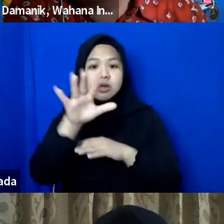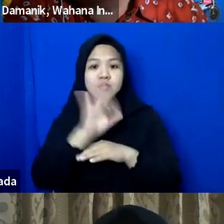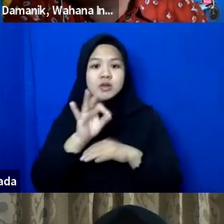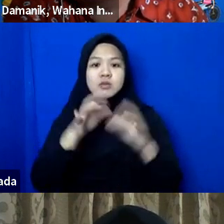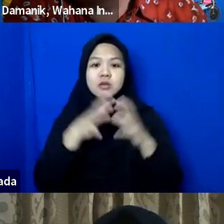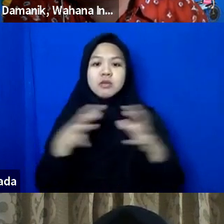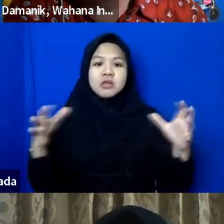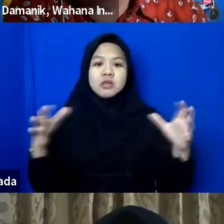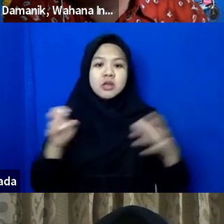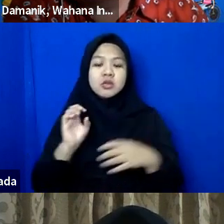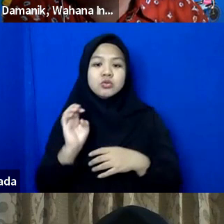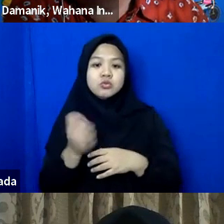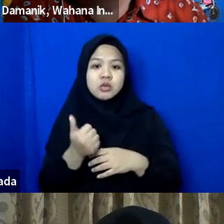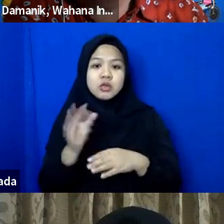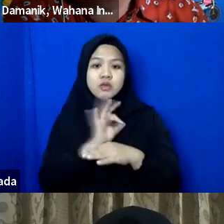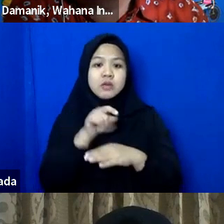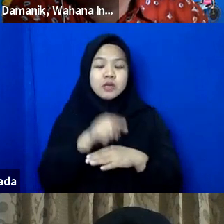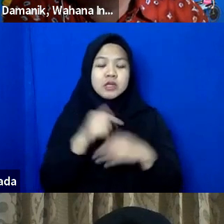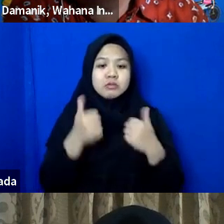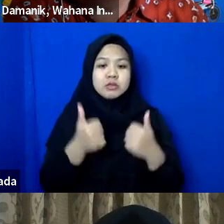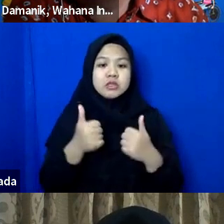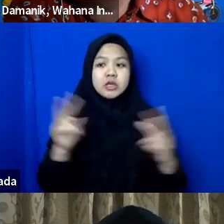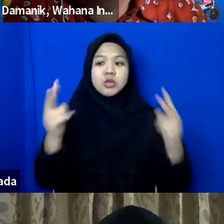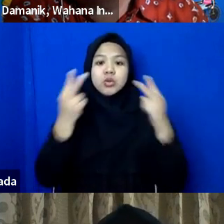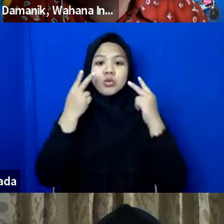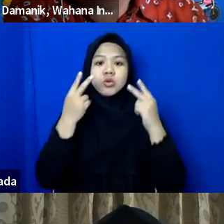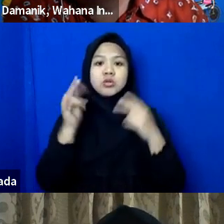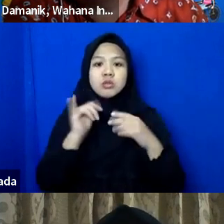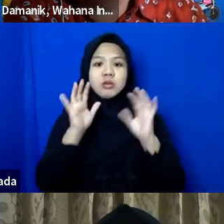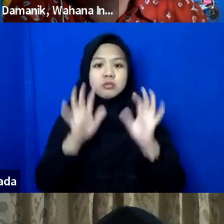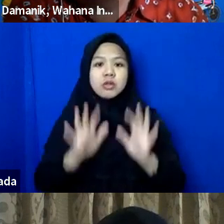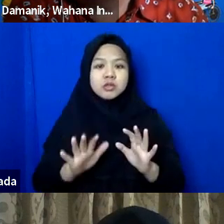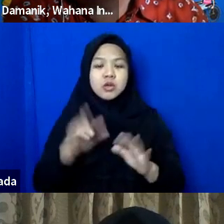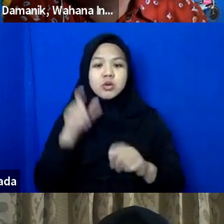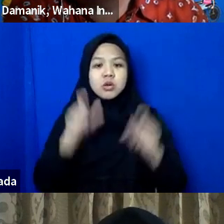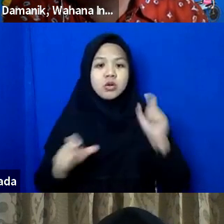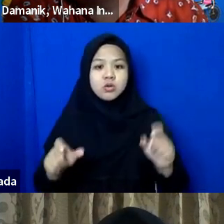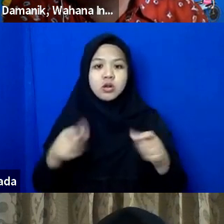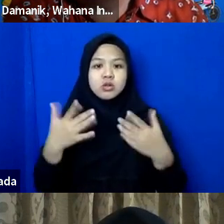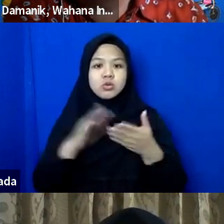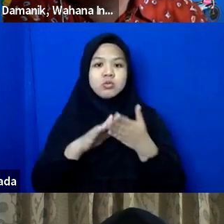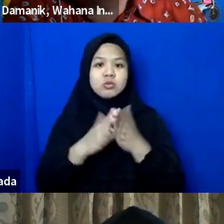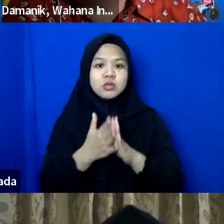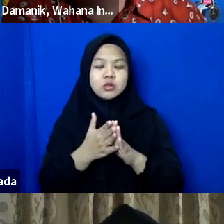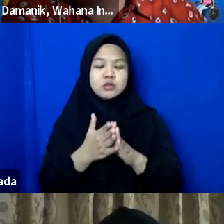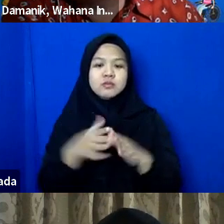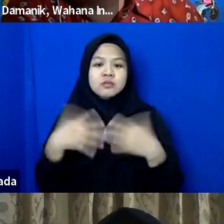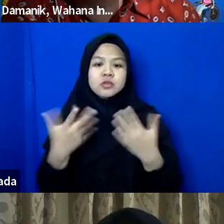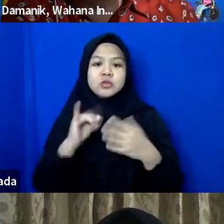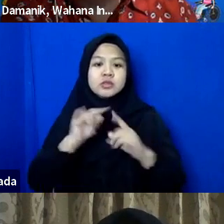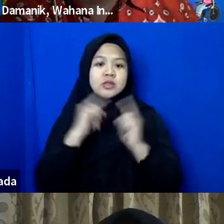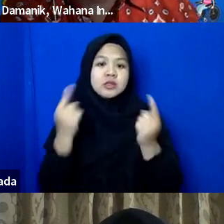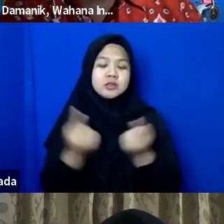maksudnya supaya kau film ini juga bisa ditonton oleh sebanyak-banyak Mungkin orang atau komunitas atau